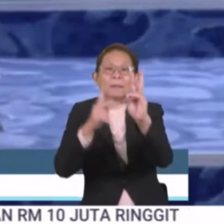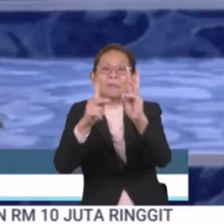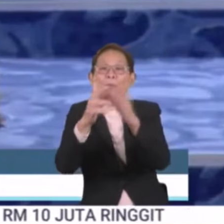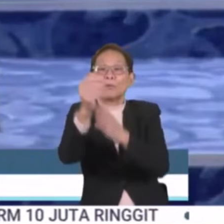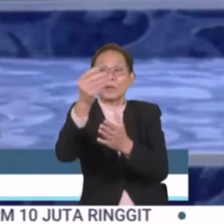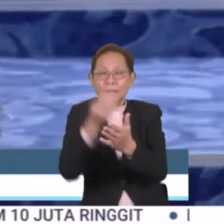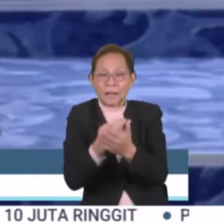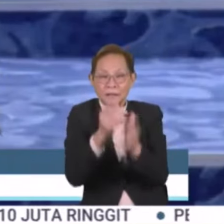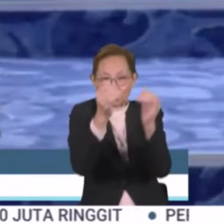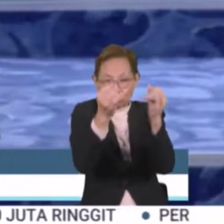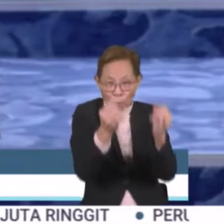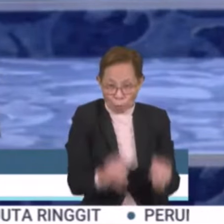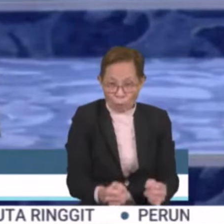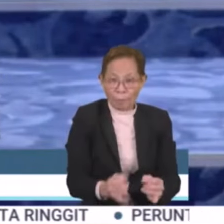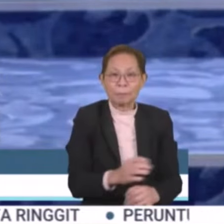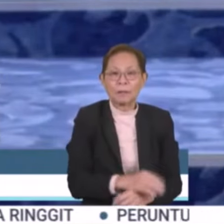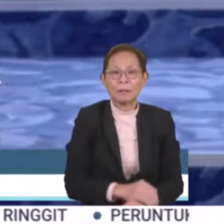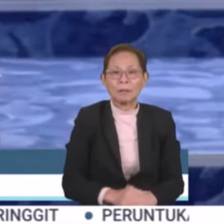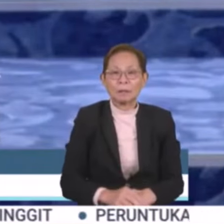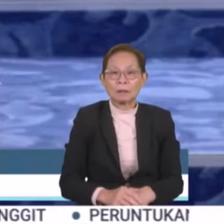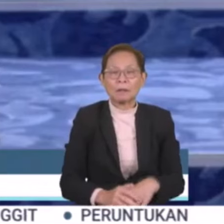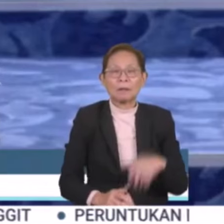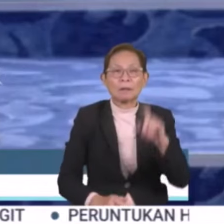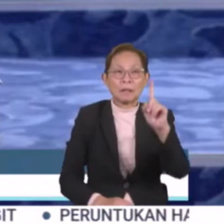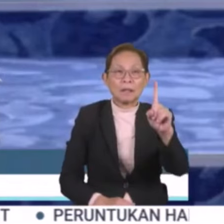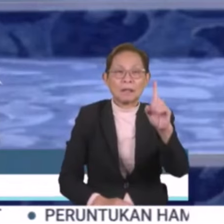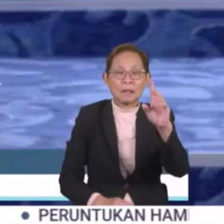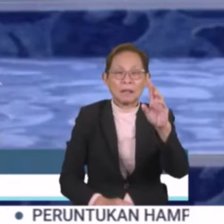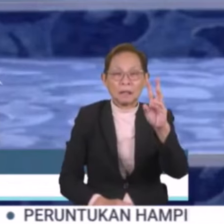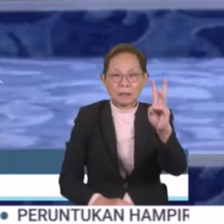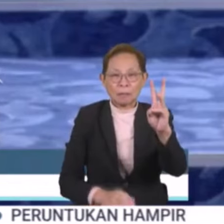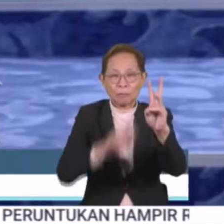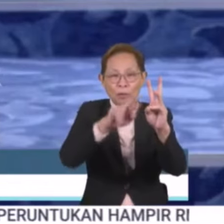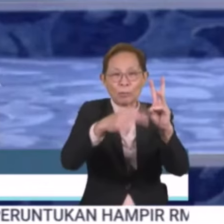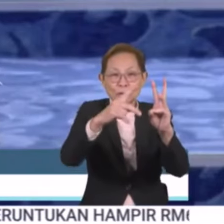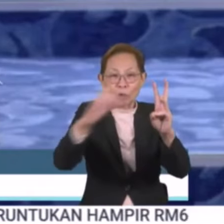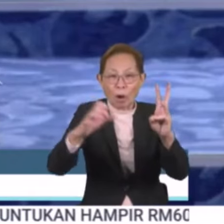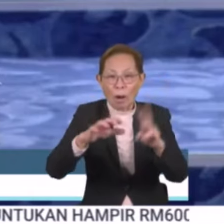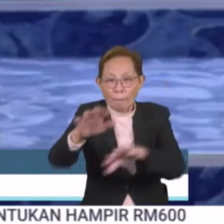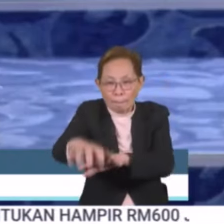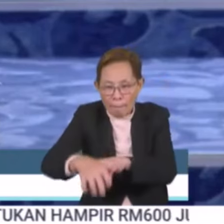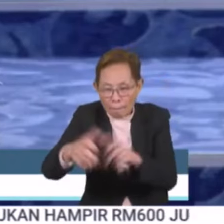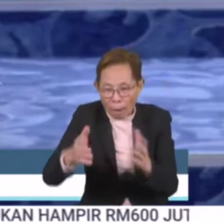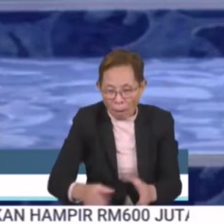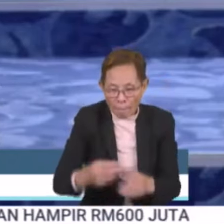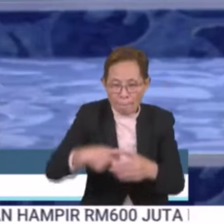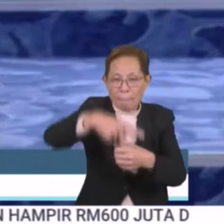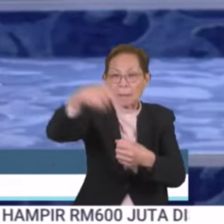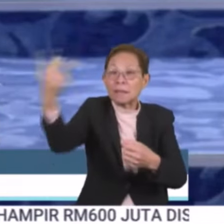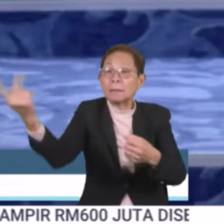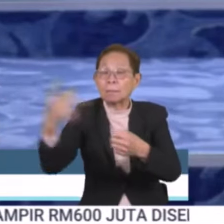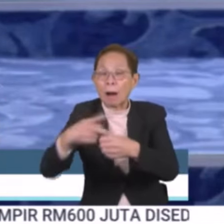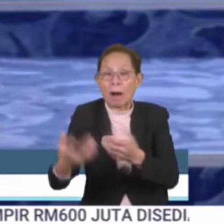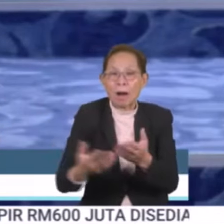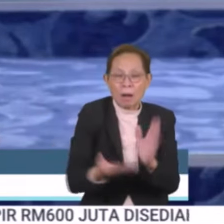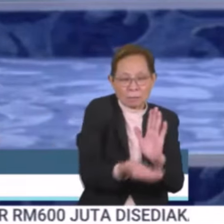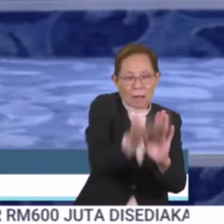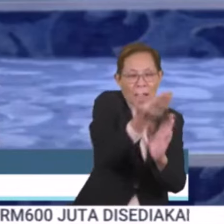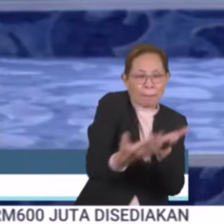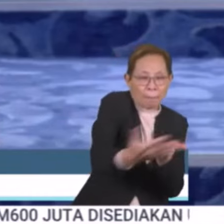r6,000 r,100 pesawah padi er makanya kenaikan pendapatan